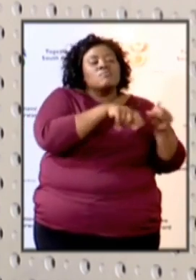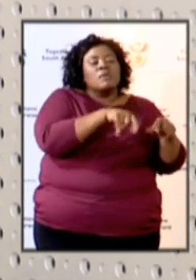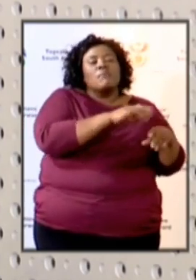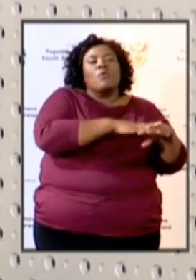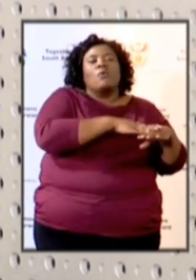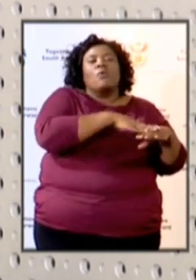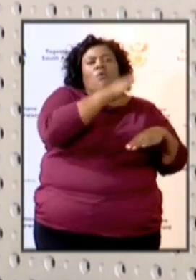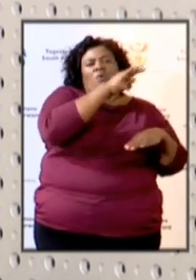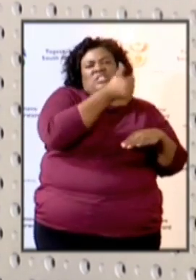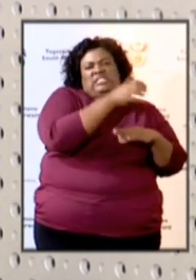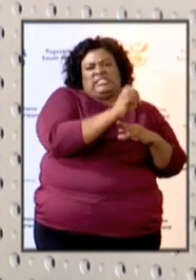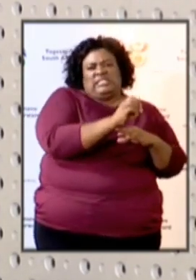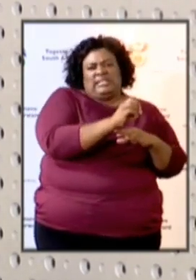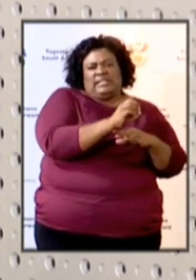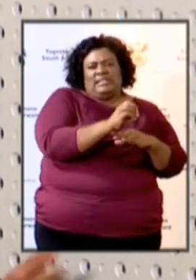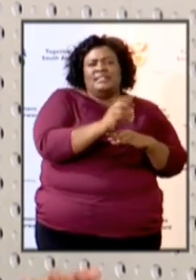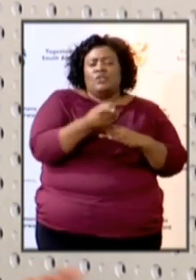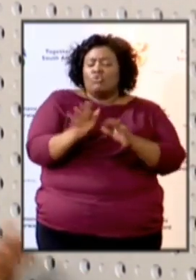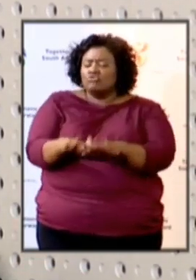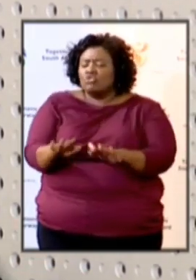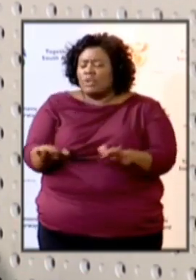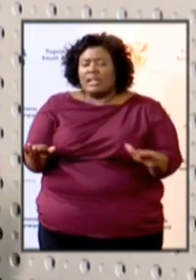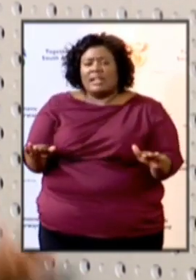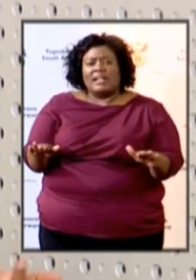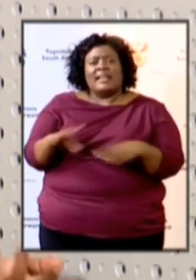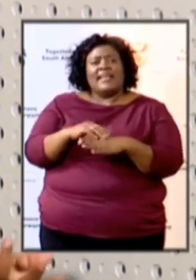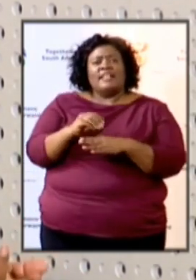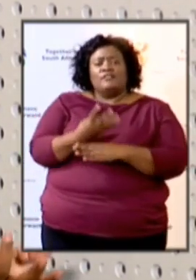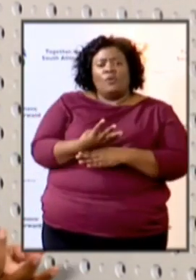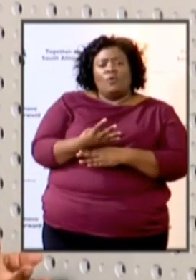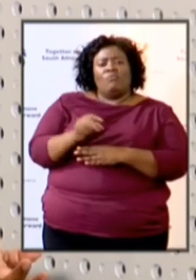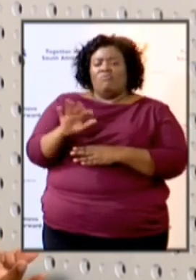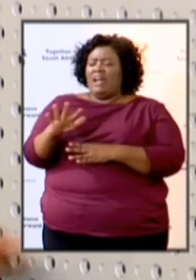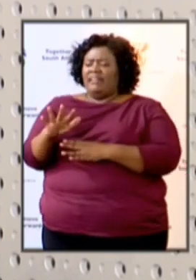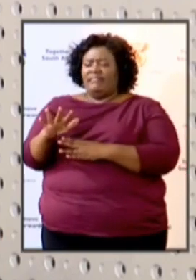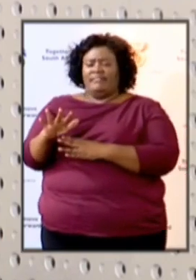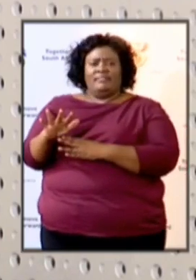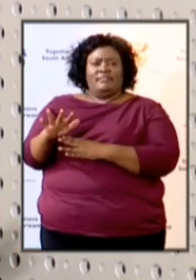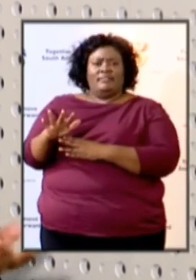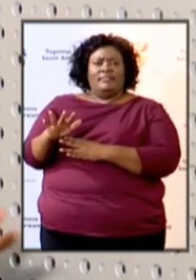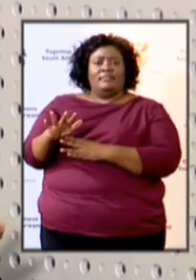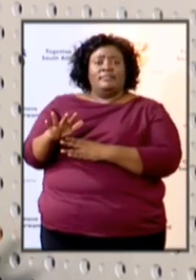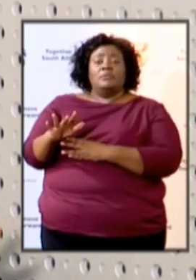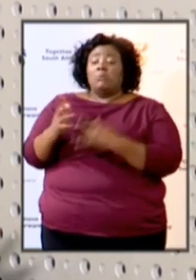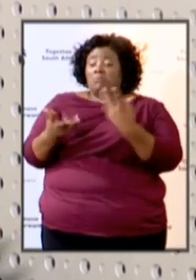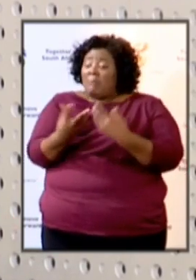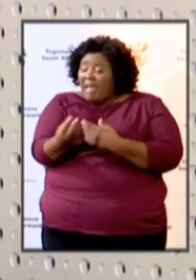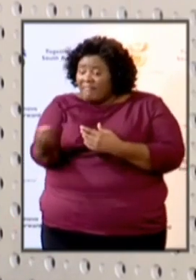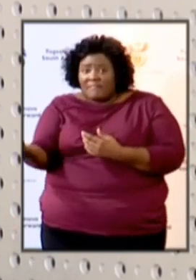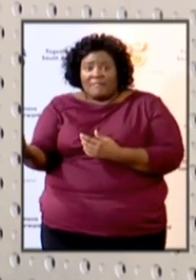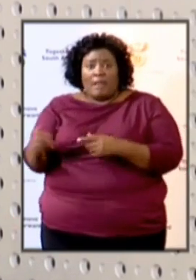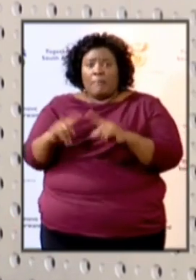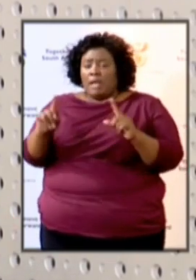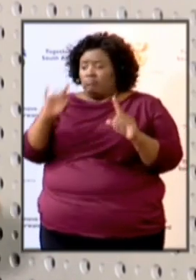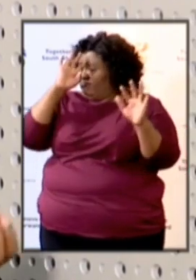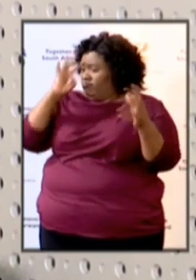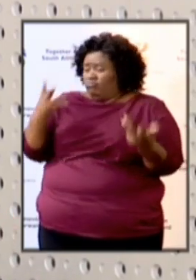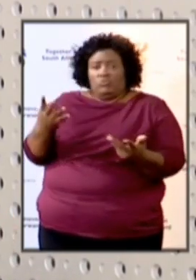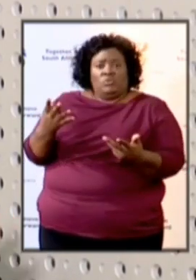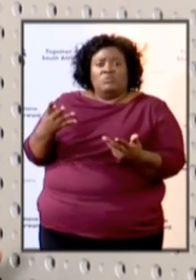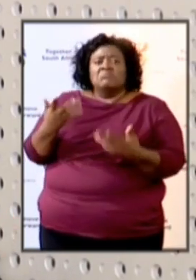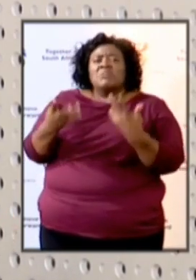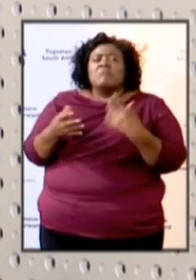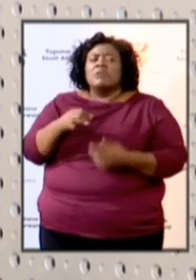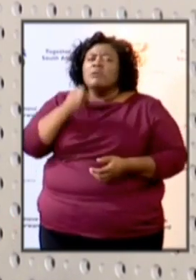encane yesikolo 4-5 years kwesinye isikhathi abazi nokuthi bayagula kodwa likhona le gciwane mhlawumbe